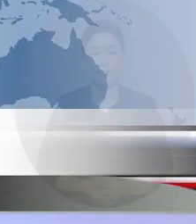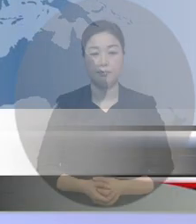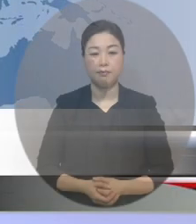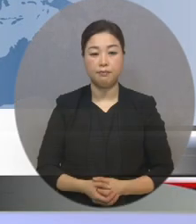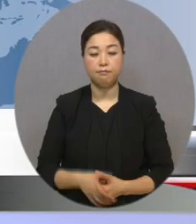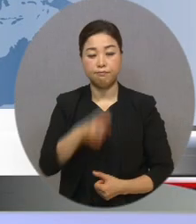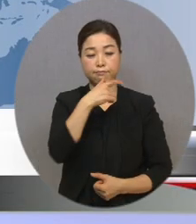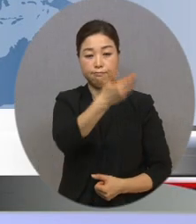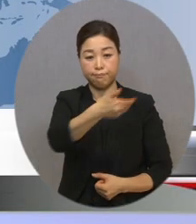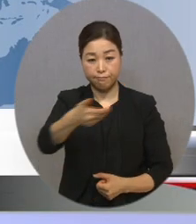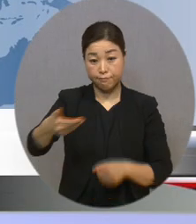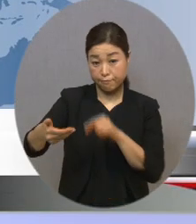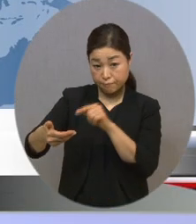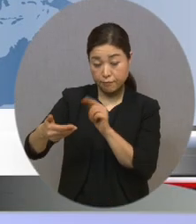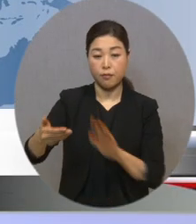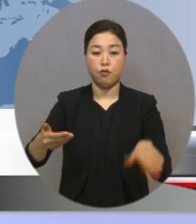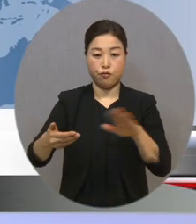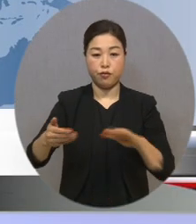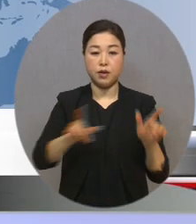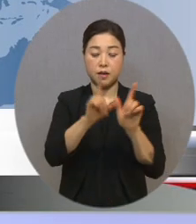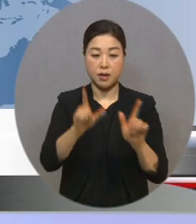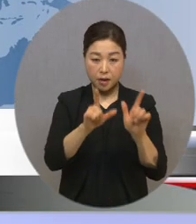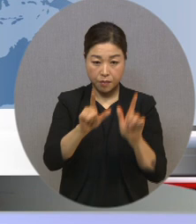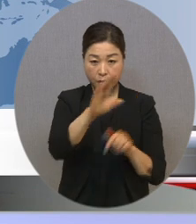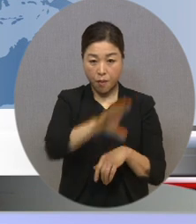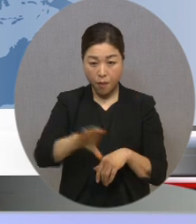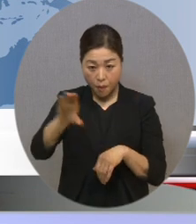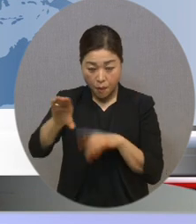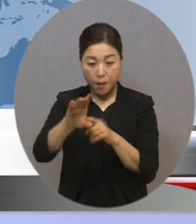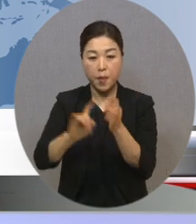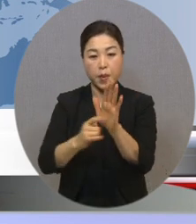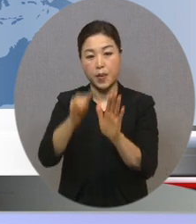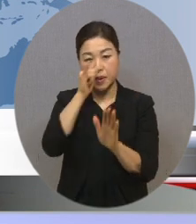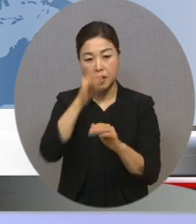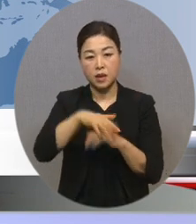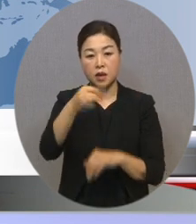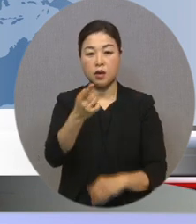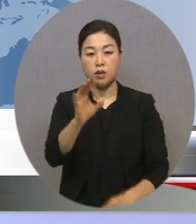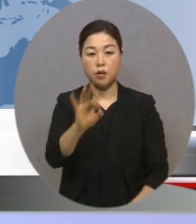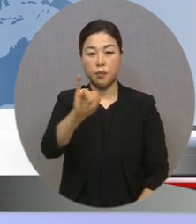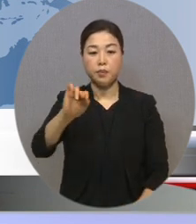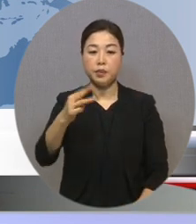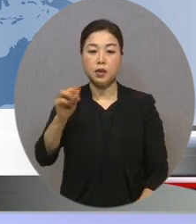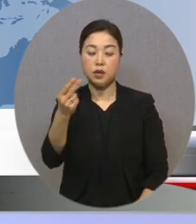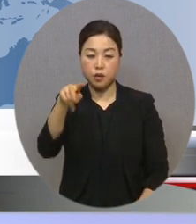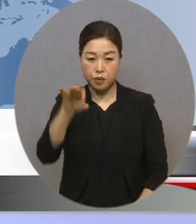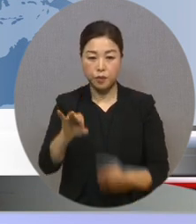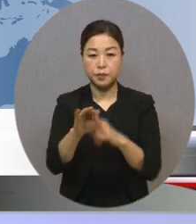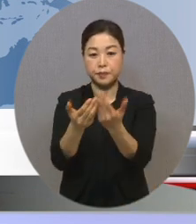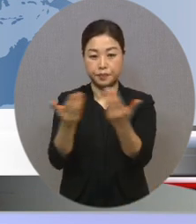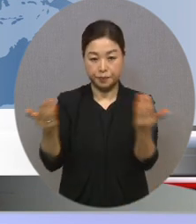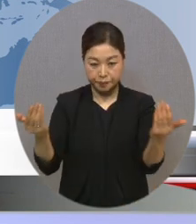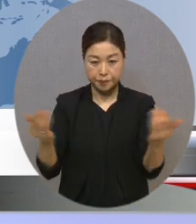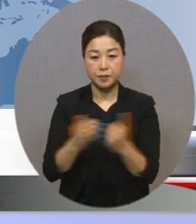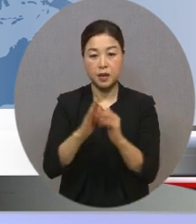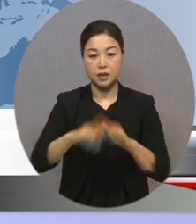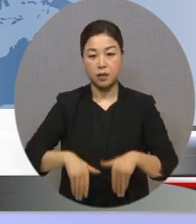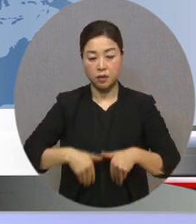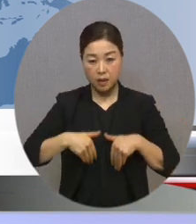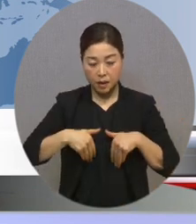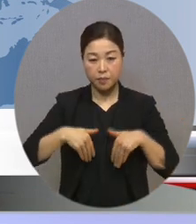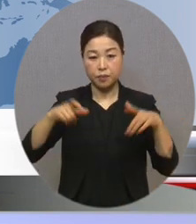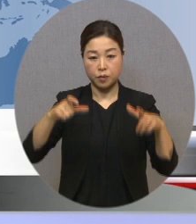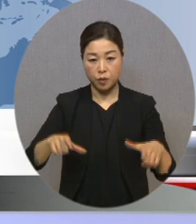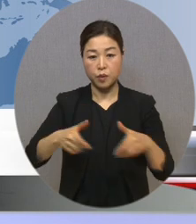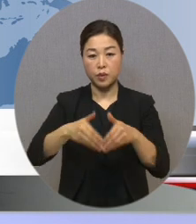물의 흐름을 통해 우리의 삶을 형상화하는 유명 작가 송필용 작가의 전시회가 전남 도림미술관에서